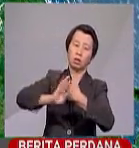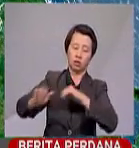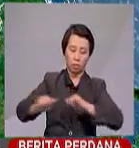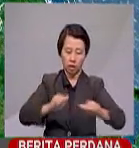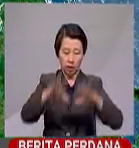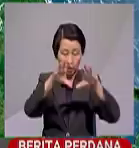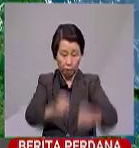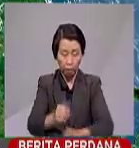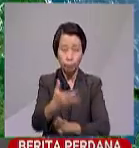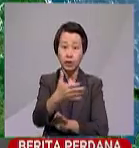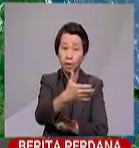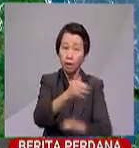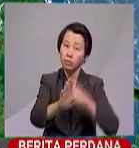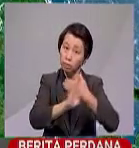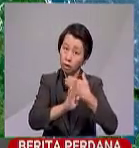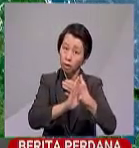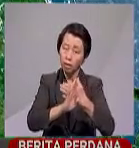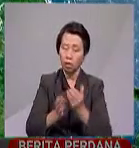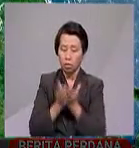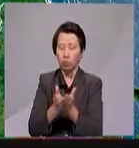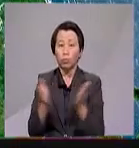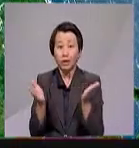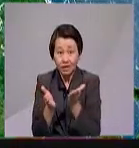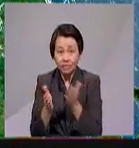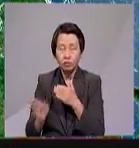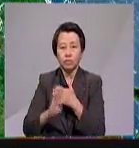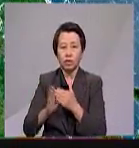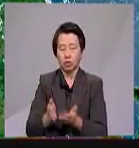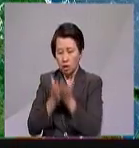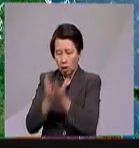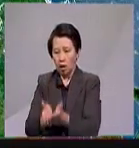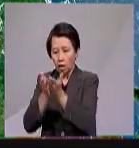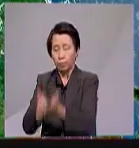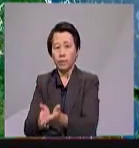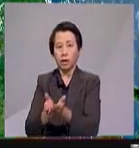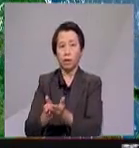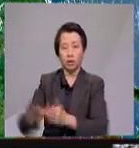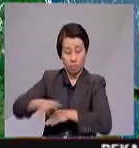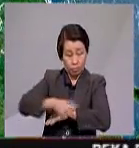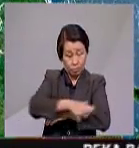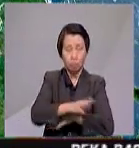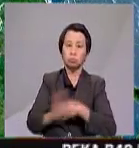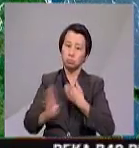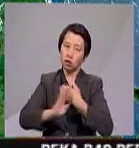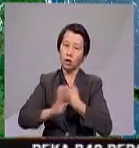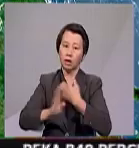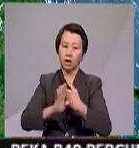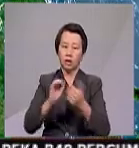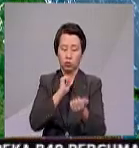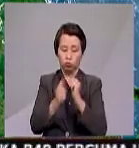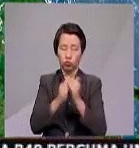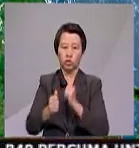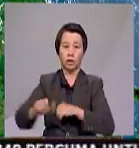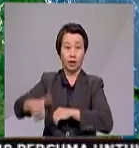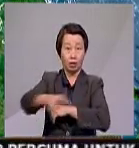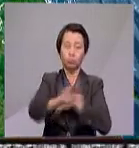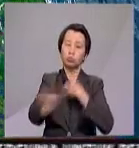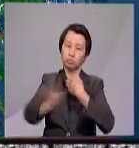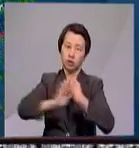aktiviti menangkap ikan, bot-bot kecil dan perkapalan serta aktiviti pantai dan sukan laut.